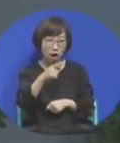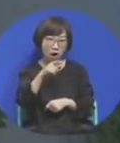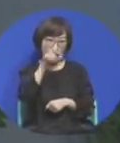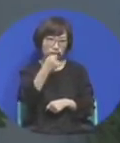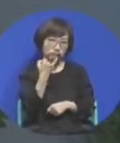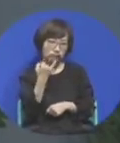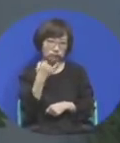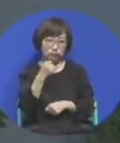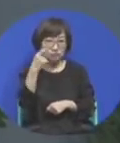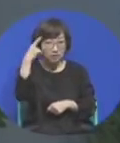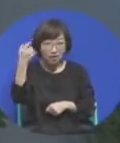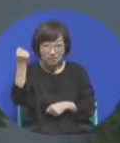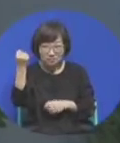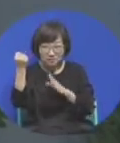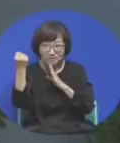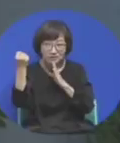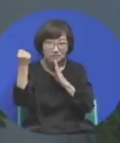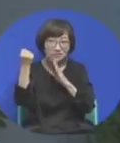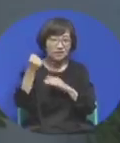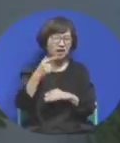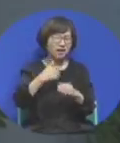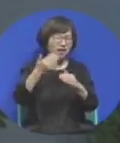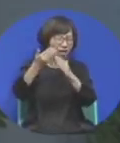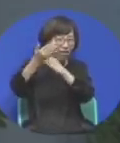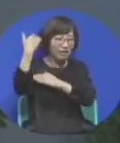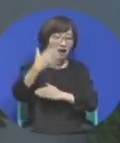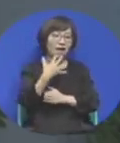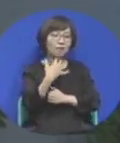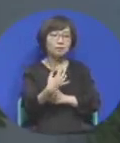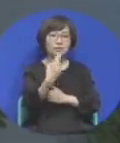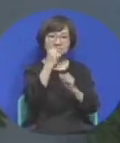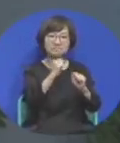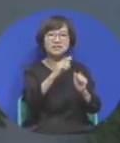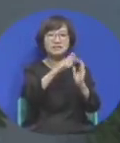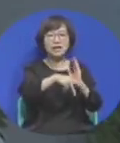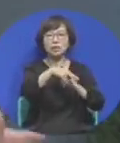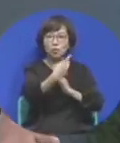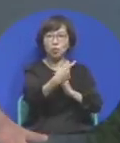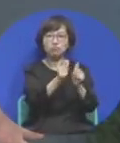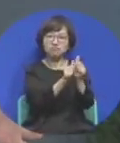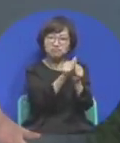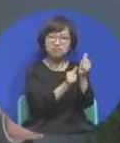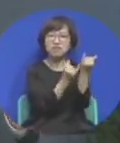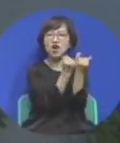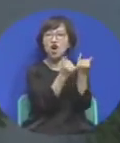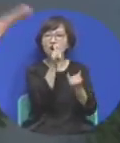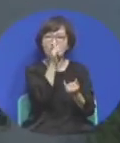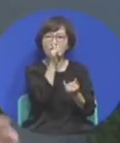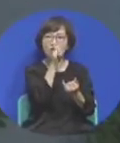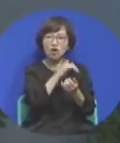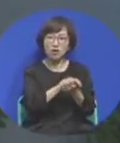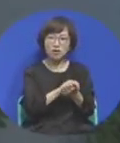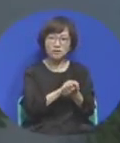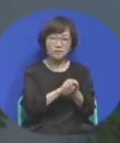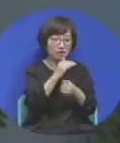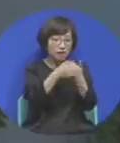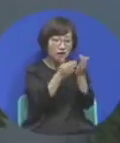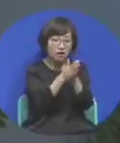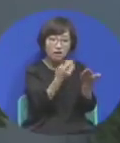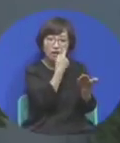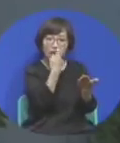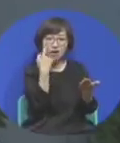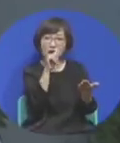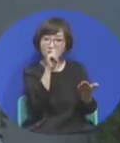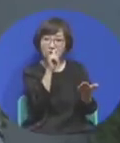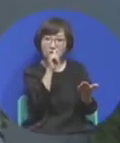that pleases all of you but among you there are some people who find that very pleasing. 로트 시대 때 그 기록이 나오잖아요. We see a record